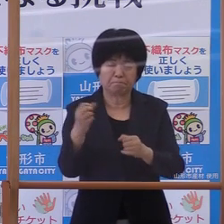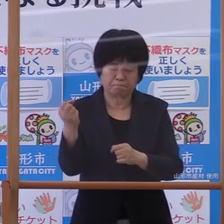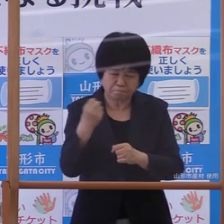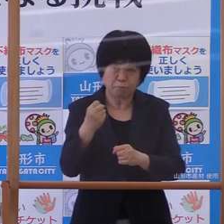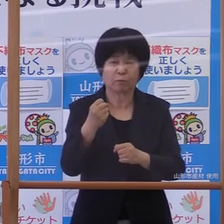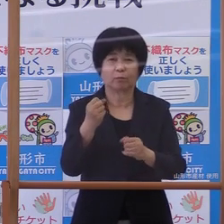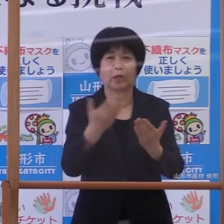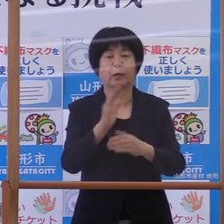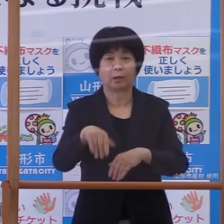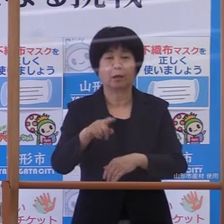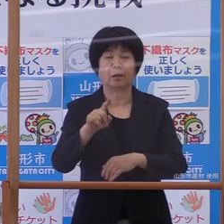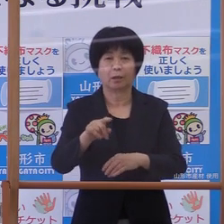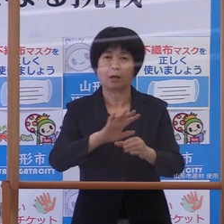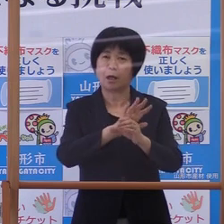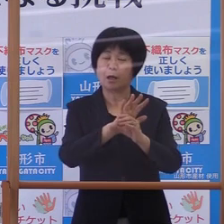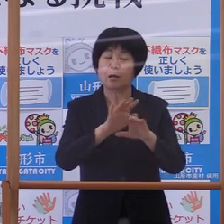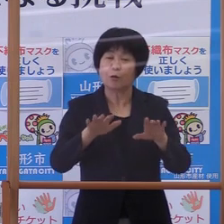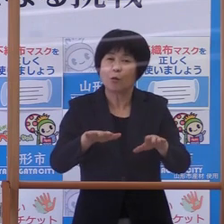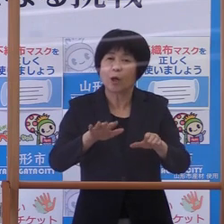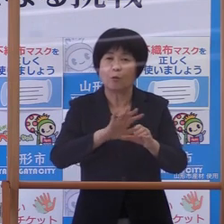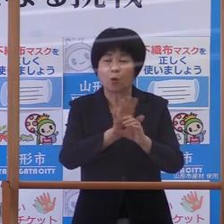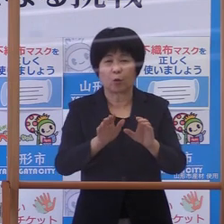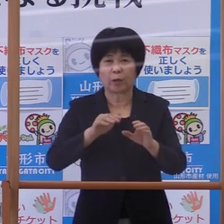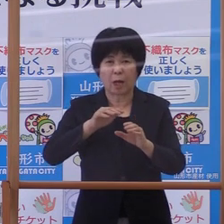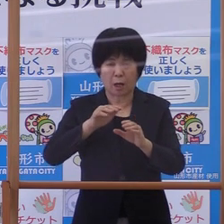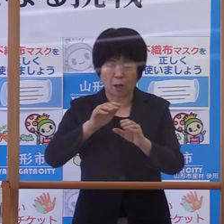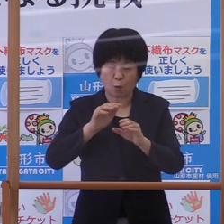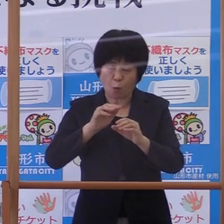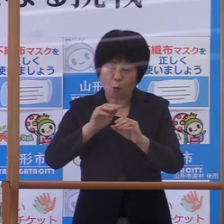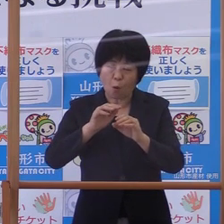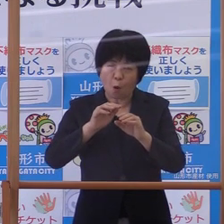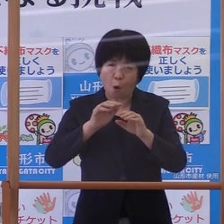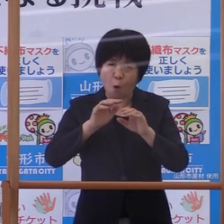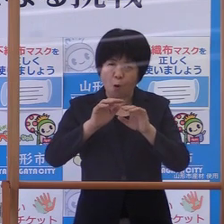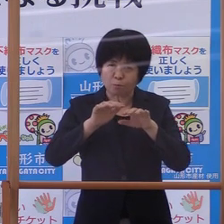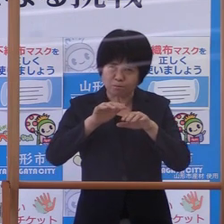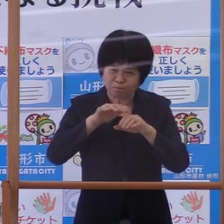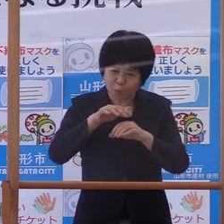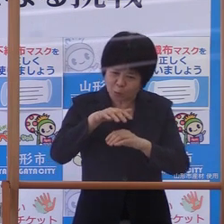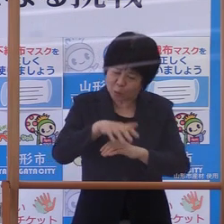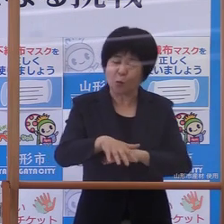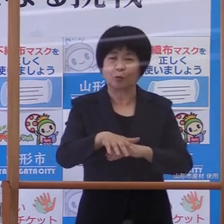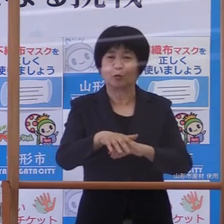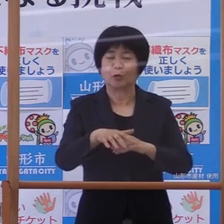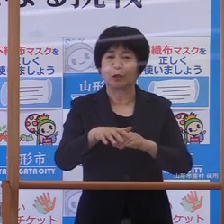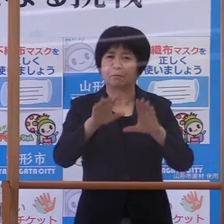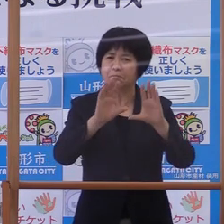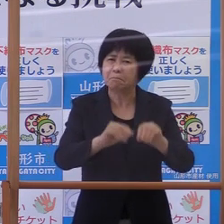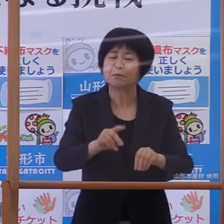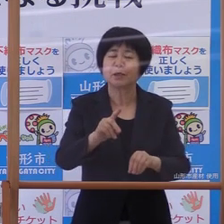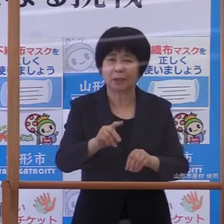を克服してですね、また一緒にいろいろな取り組みをこの県境も超えた形で